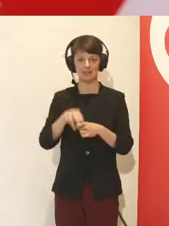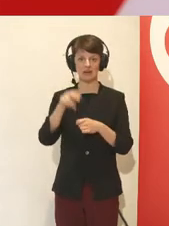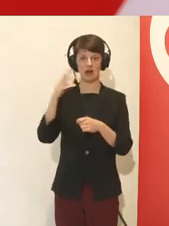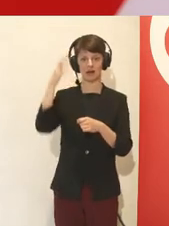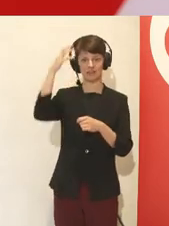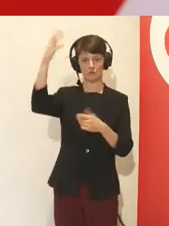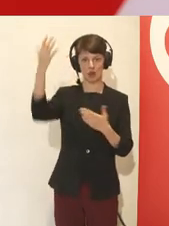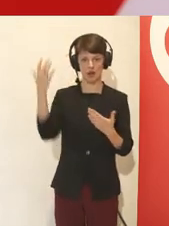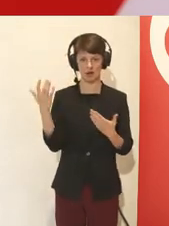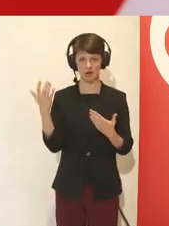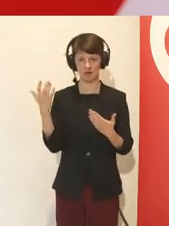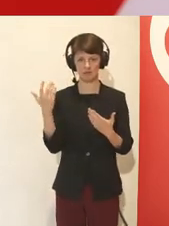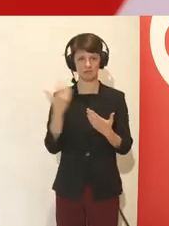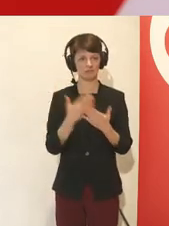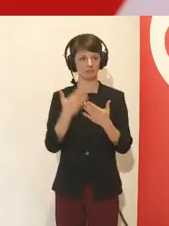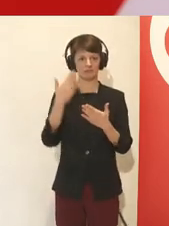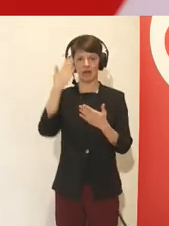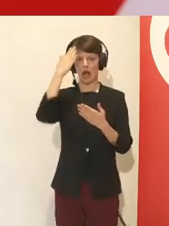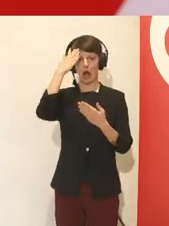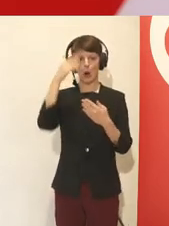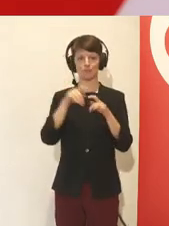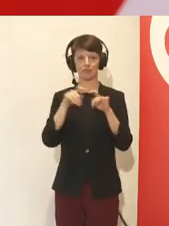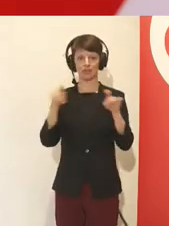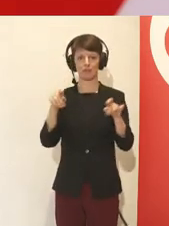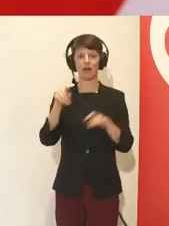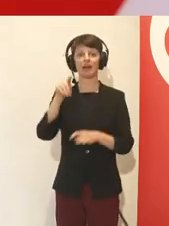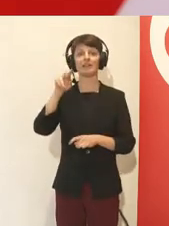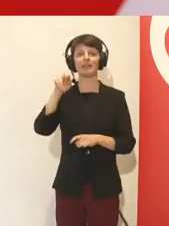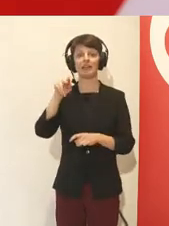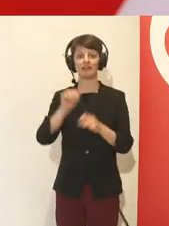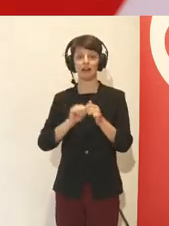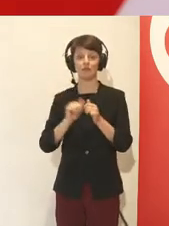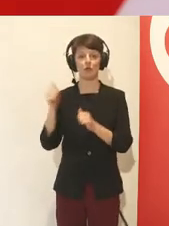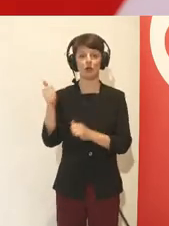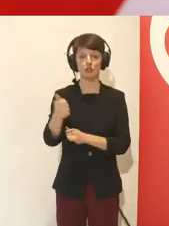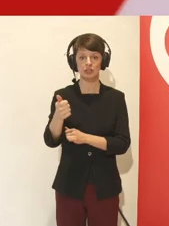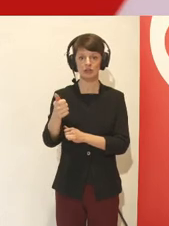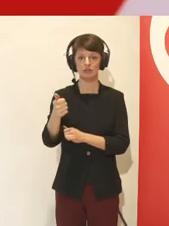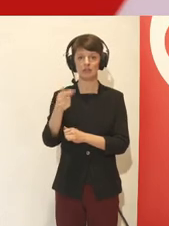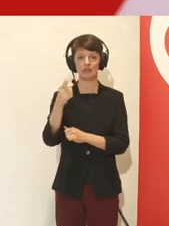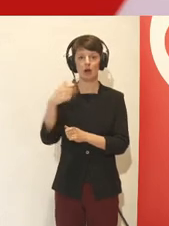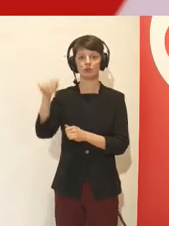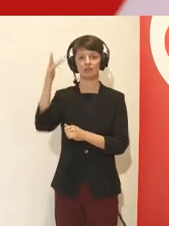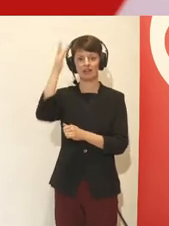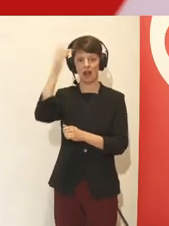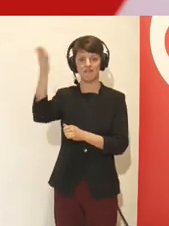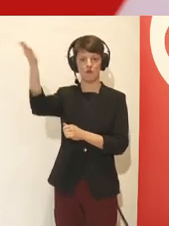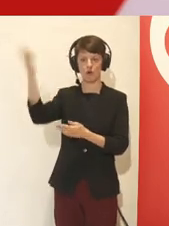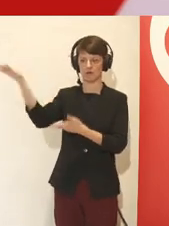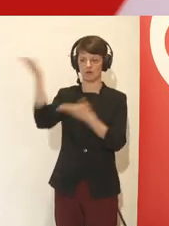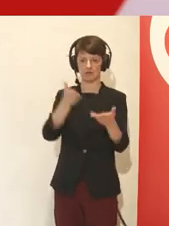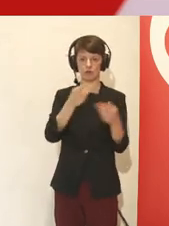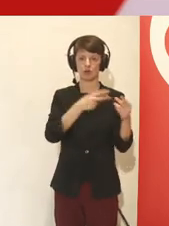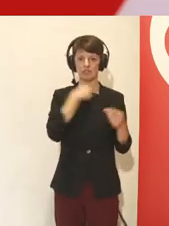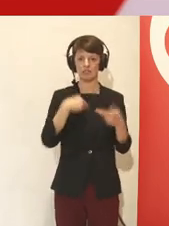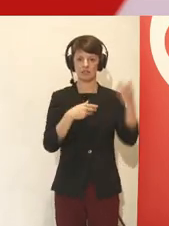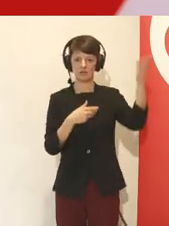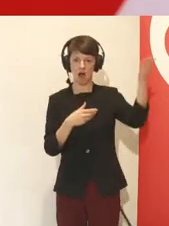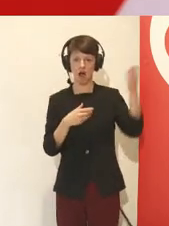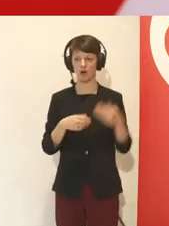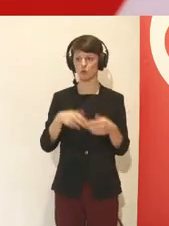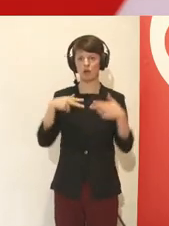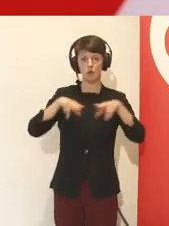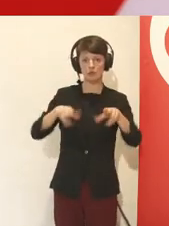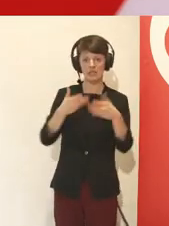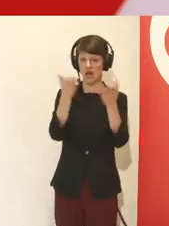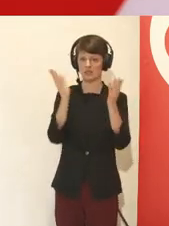das ist doch zentral dass der digitale fortschritt nicht eine sache ist die aus kalifornien kommt oder aus china oder aus russland oder wo auch